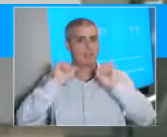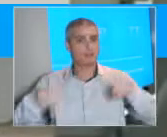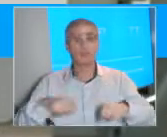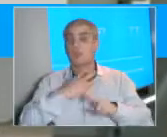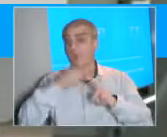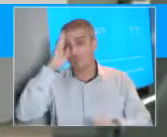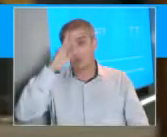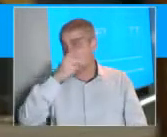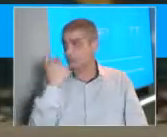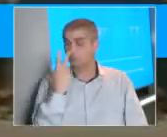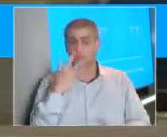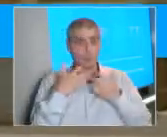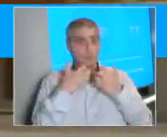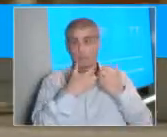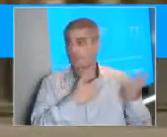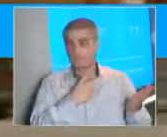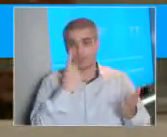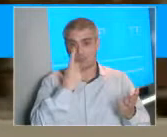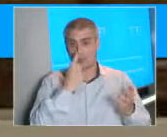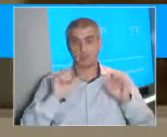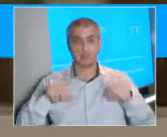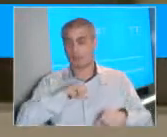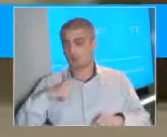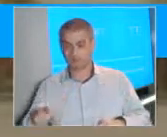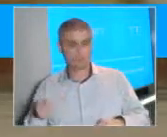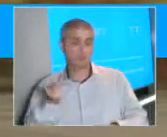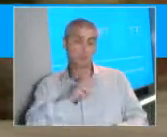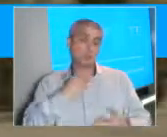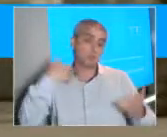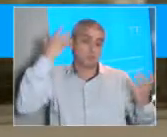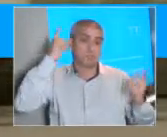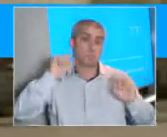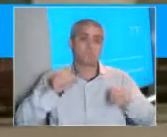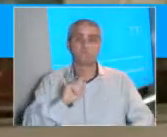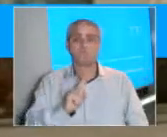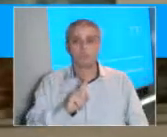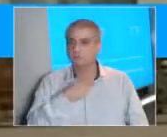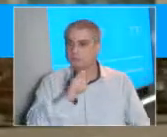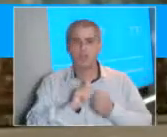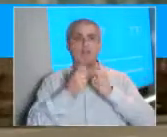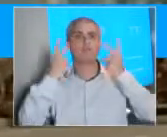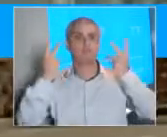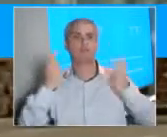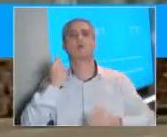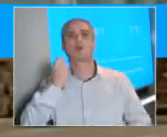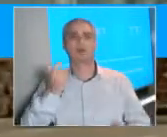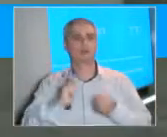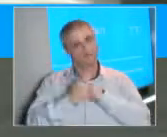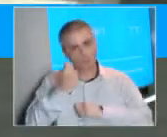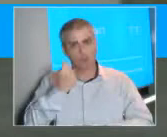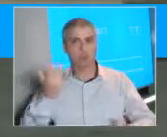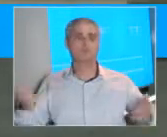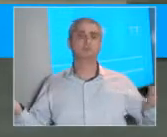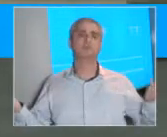רק בחיפה היו עכשיו שני נמלים, הרי אחד כבר בבעלות סינית, השני עוד לא יודע מי יהיה בעלות שלו. זו רפורמה חשובה, זה עולה כסף, רפורמות עולות